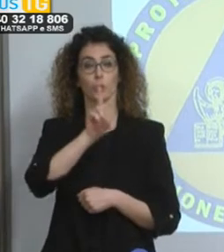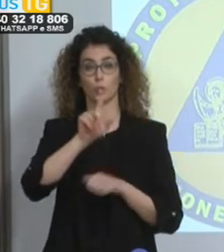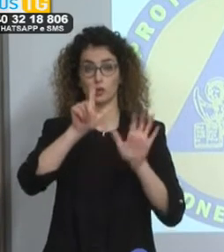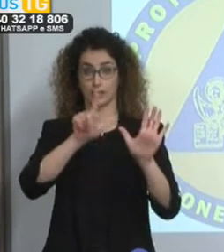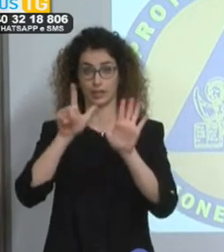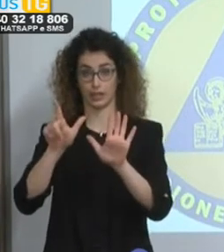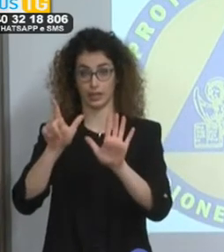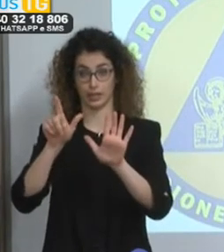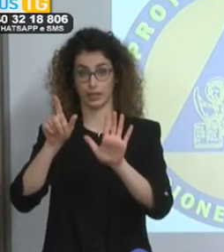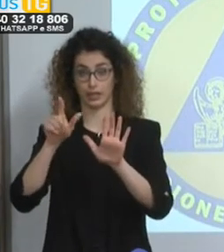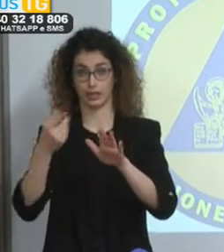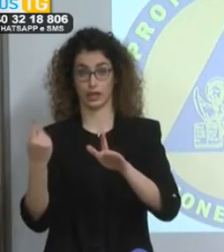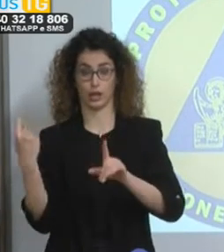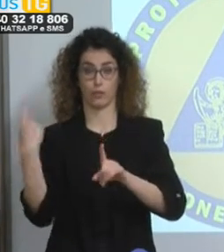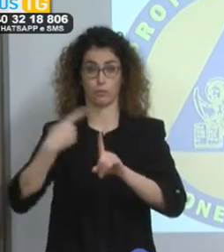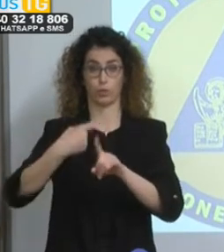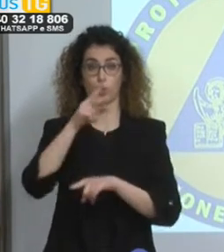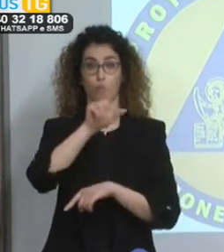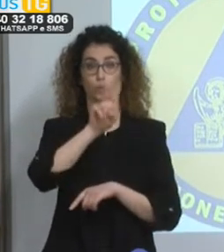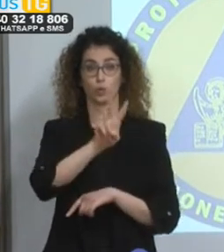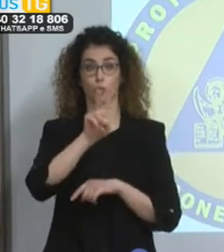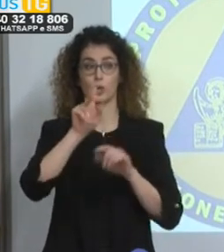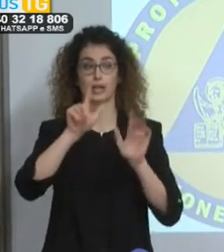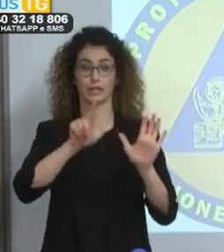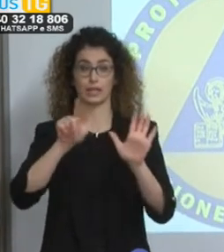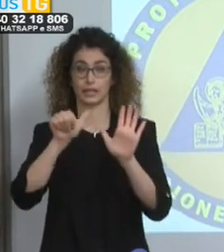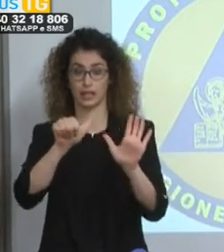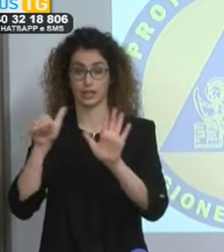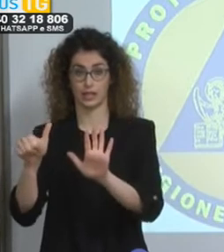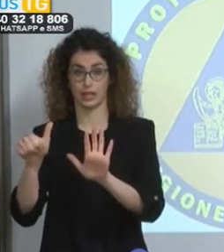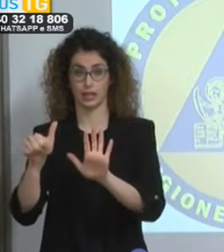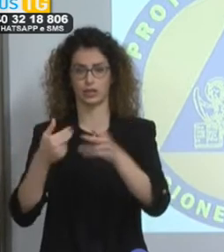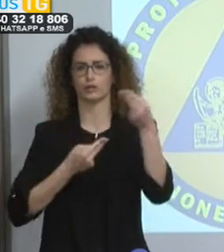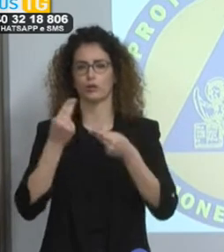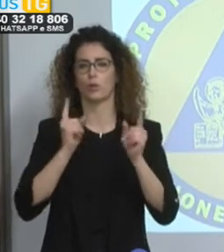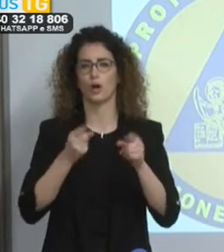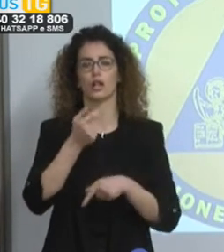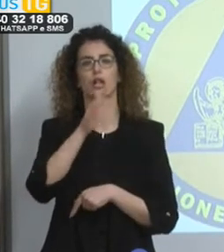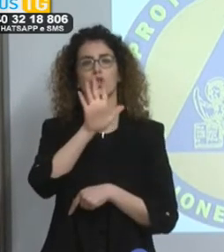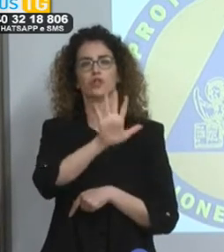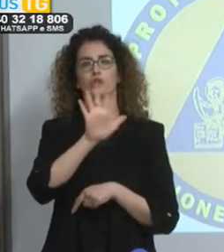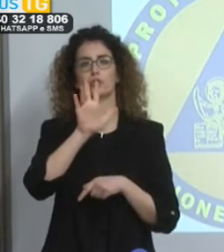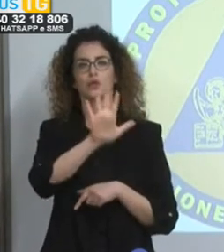Che sommati ai 276 fanno 553.